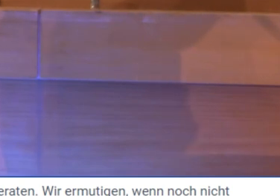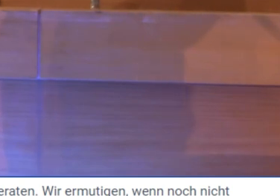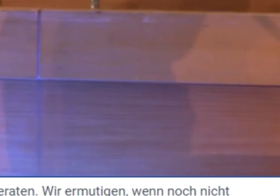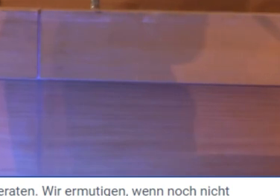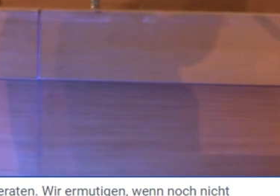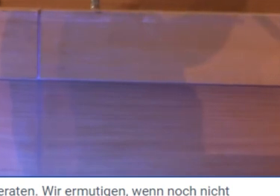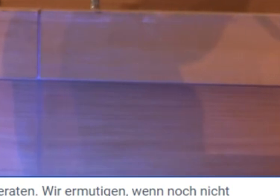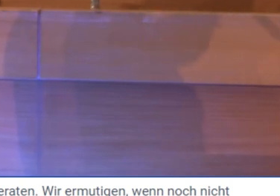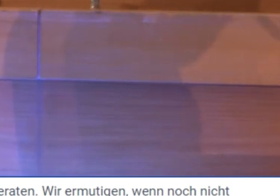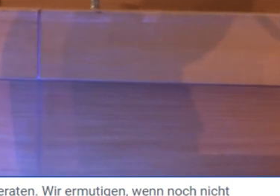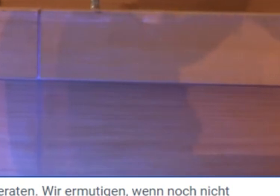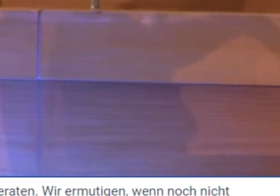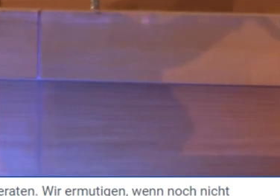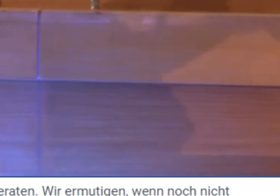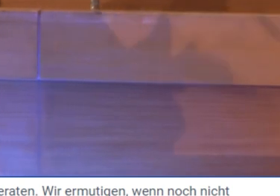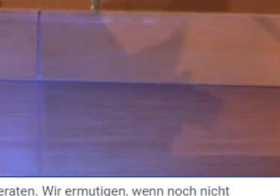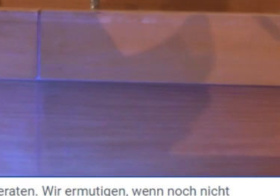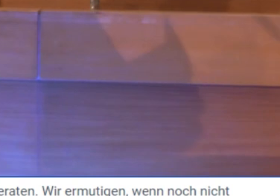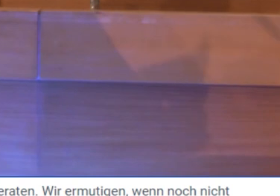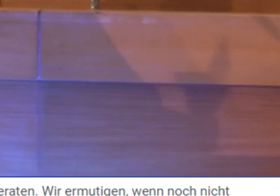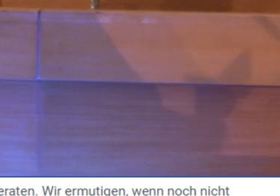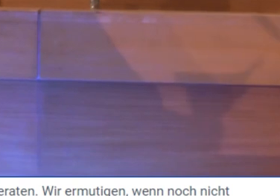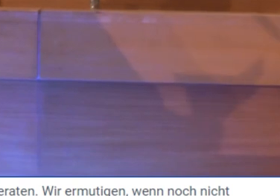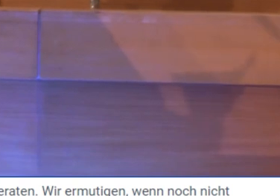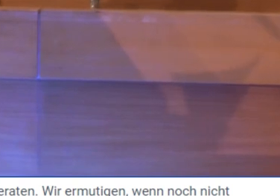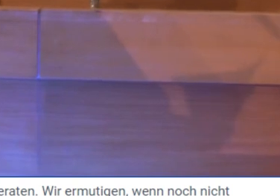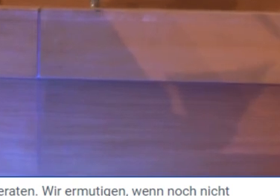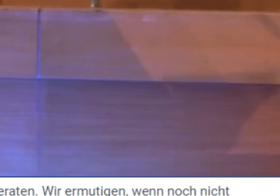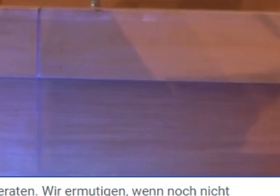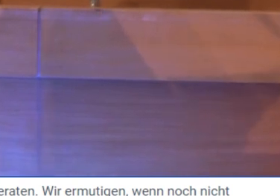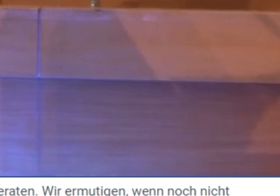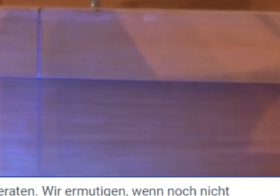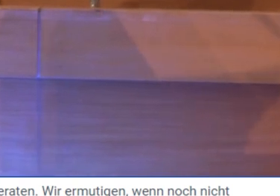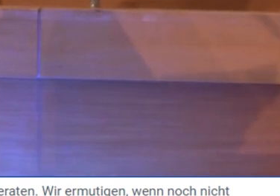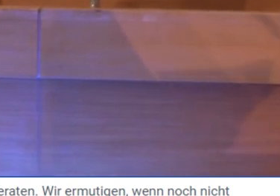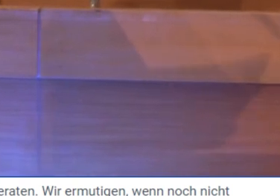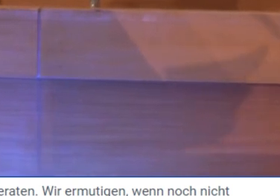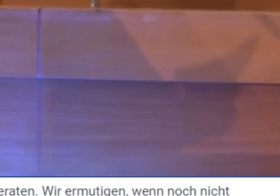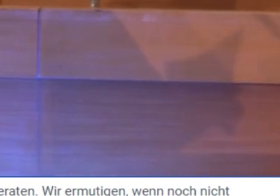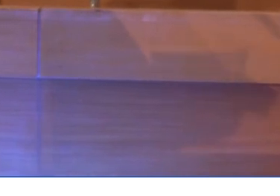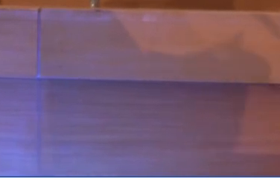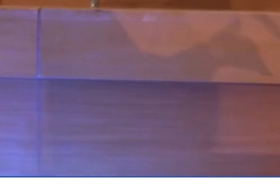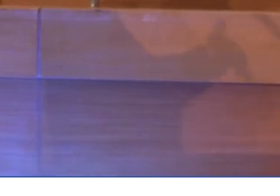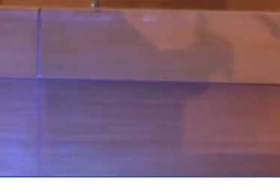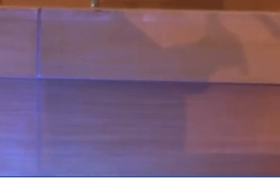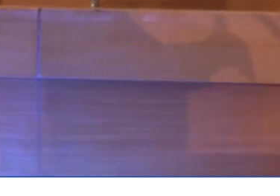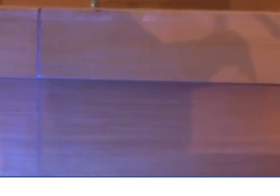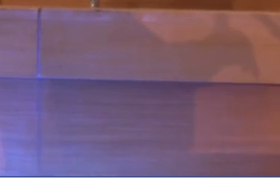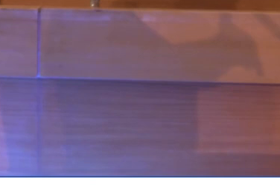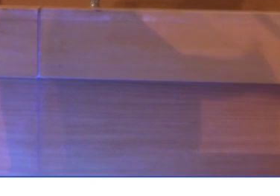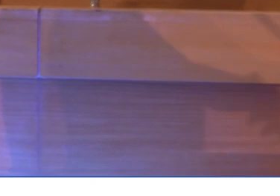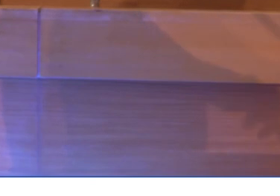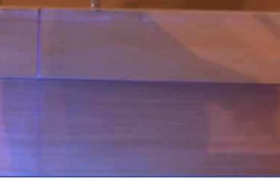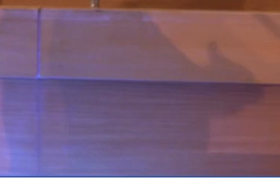Handreichung die wir hier haben ihr Land vom Landesjugendhilfeausschuss verabschiedet wurde es gab dass es eigentlich